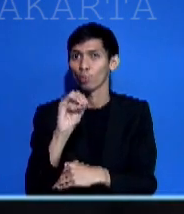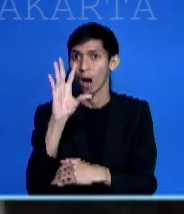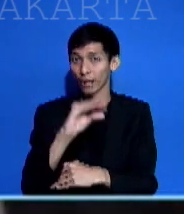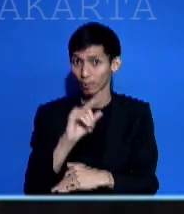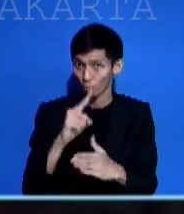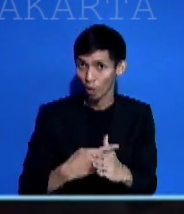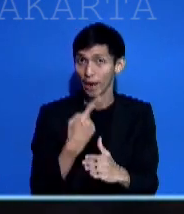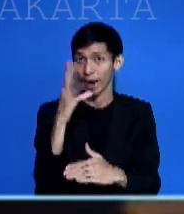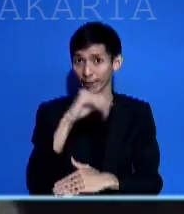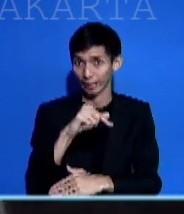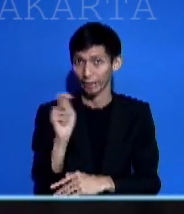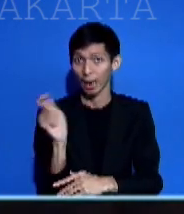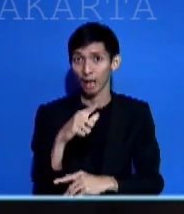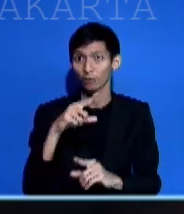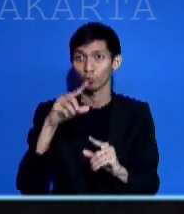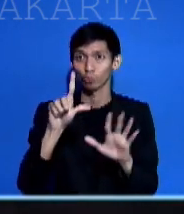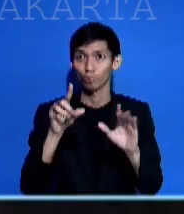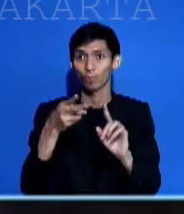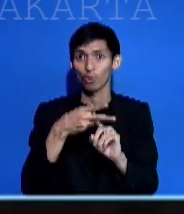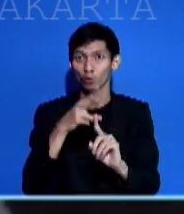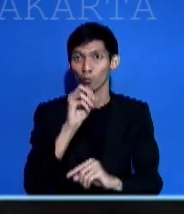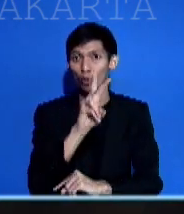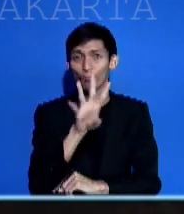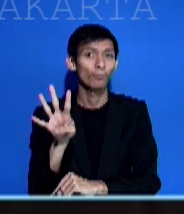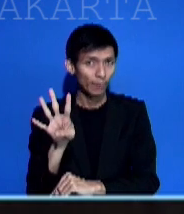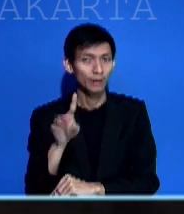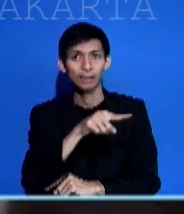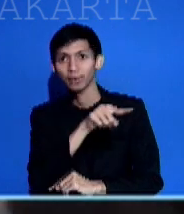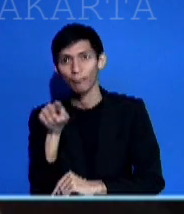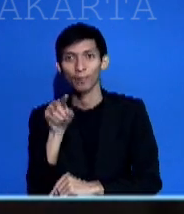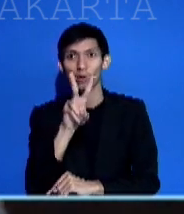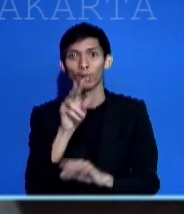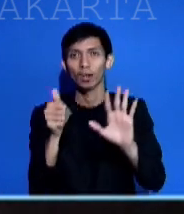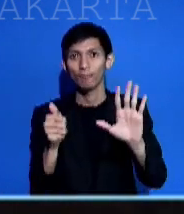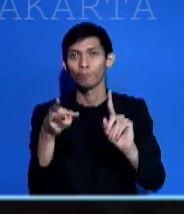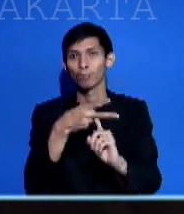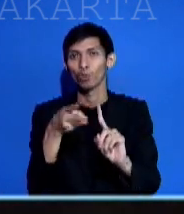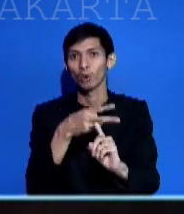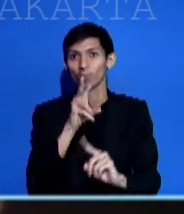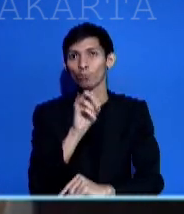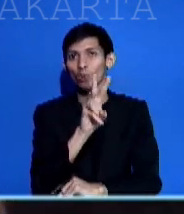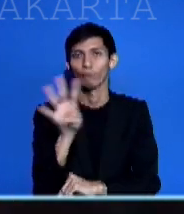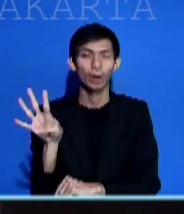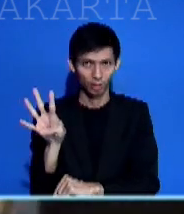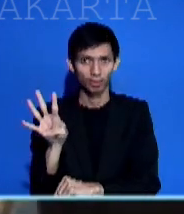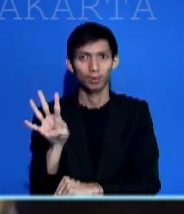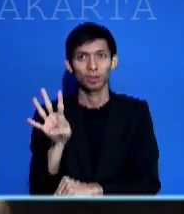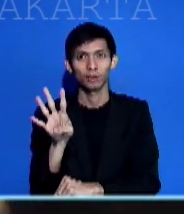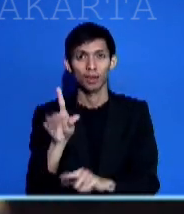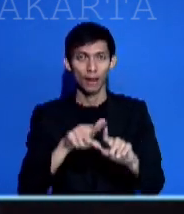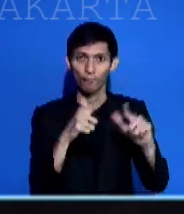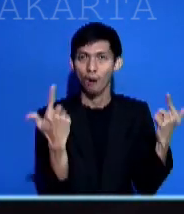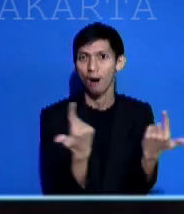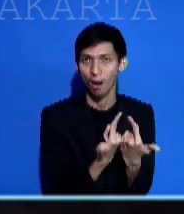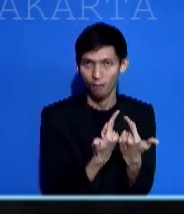hari ini tanggal 7 Februari 2024 sampai tanggal 26 Februari 2024 di lembaga pemasyarakatan kelas